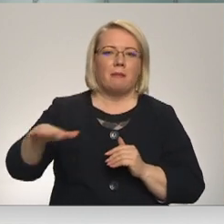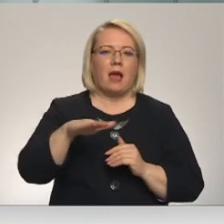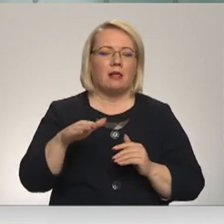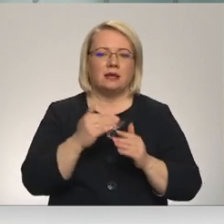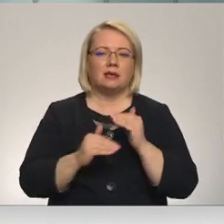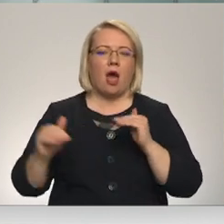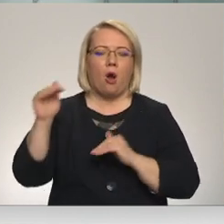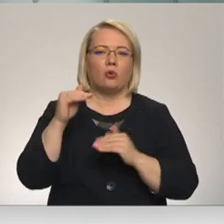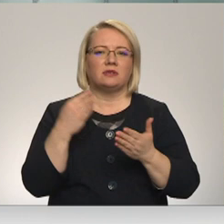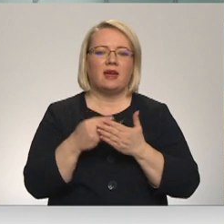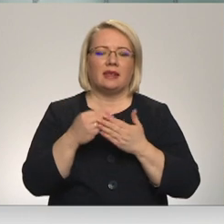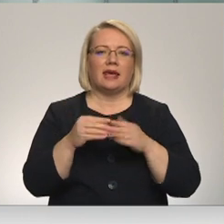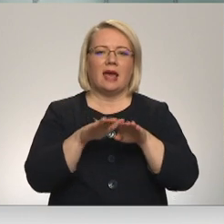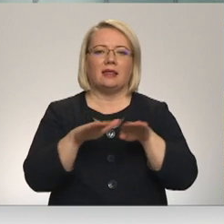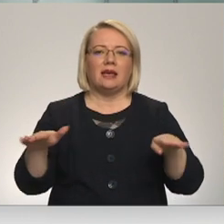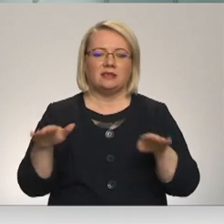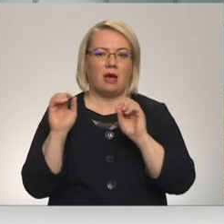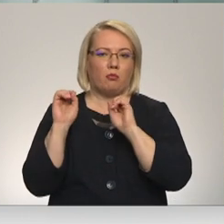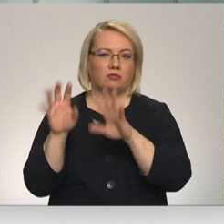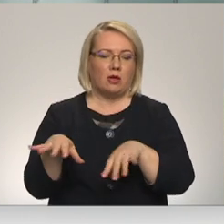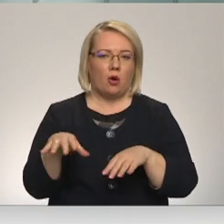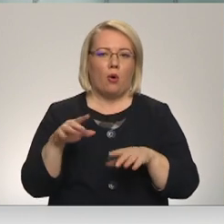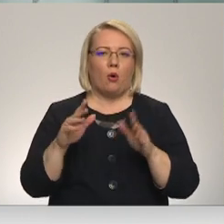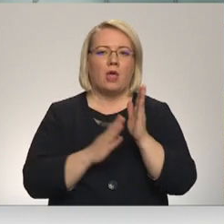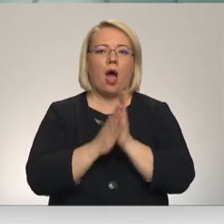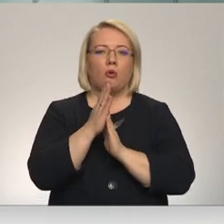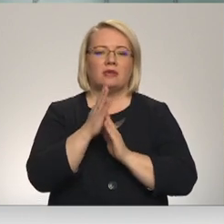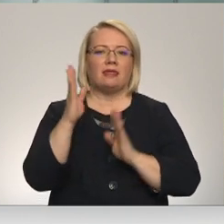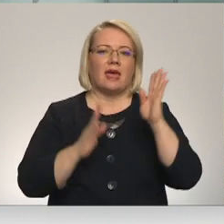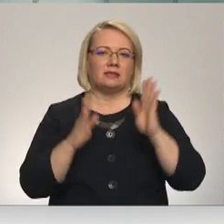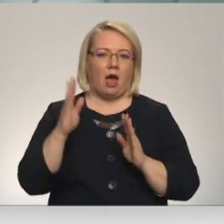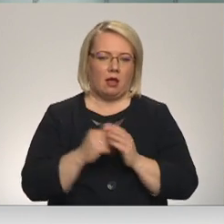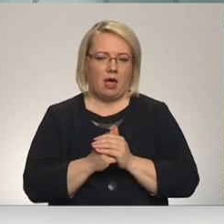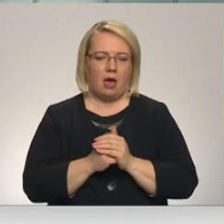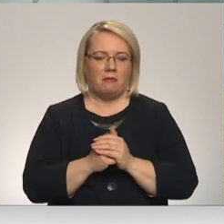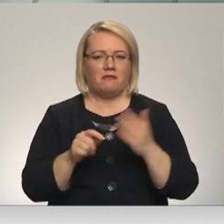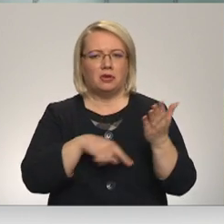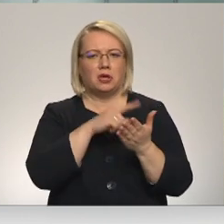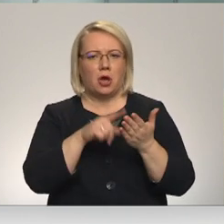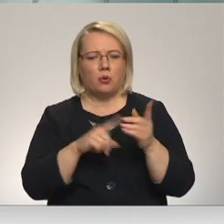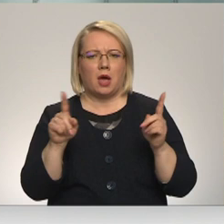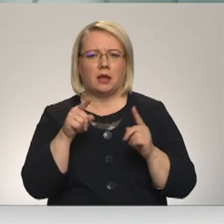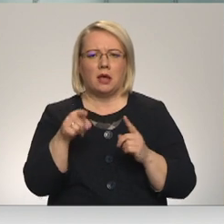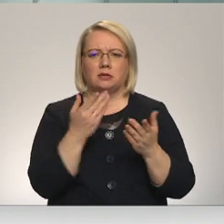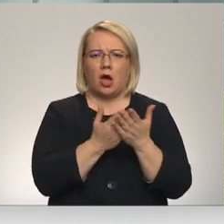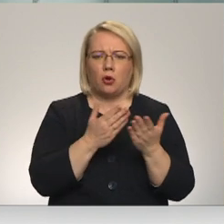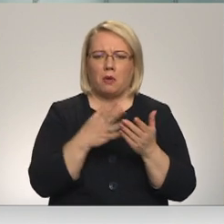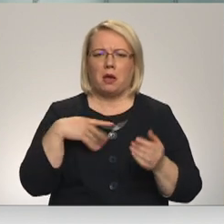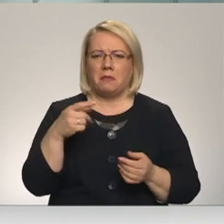augstvērtīgos līdzenumus atstāt atmatā un audzēt ar nezālēm. Bet ir kaut kāds arguments, kāpēc tik daudz?